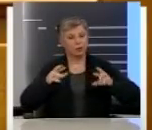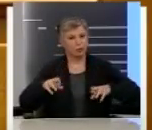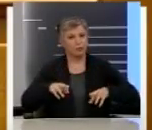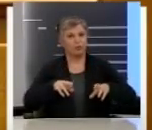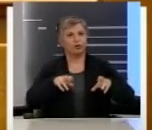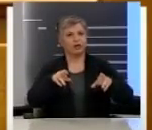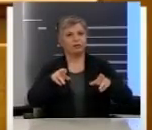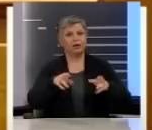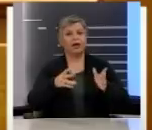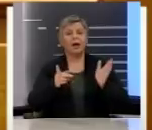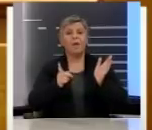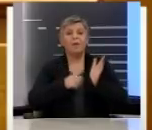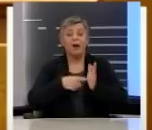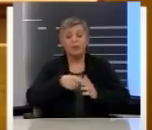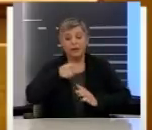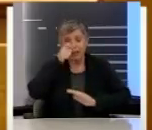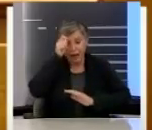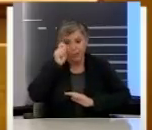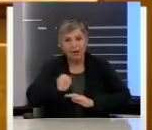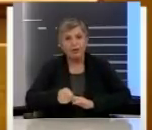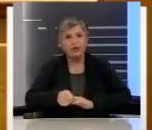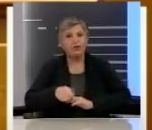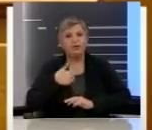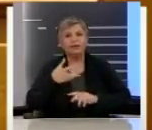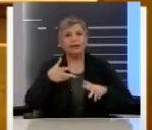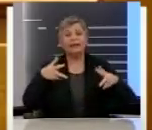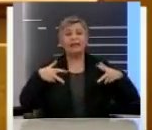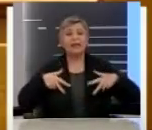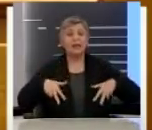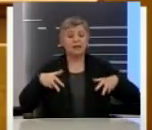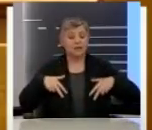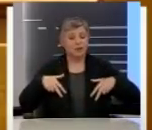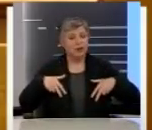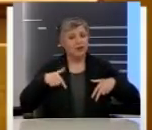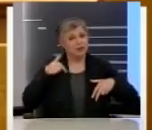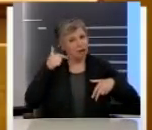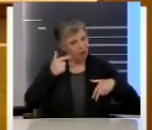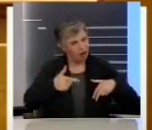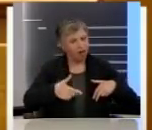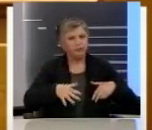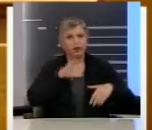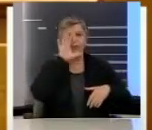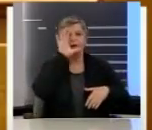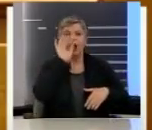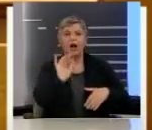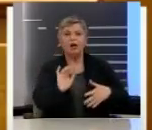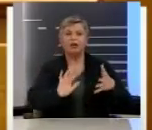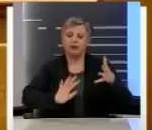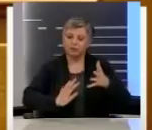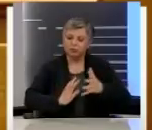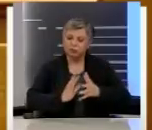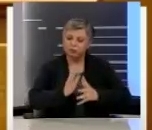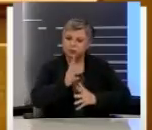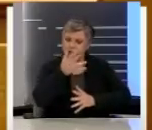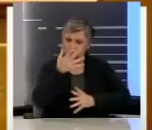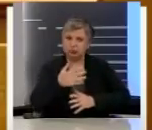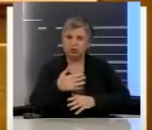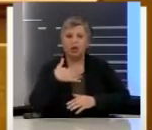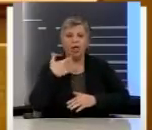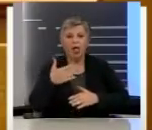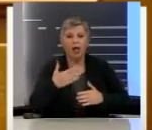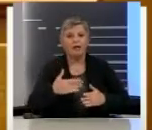θα έπρεπε να παραδεχθούν ότι αυτή η κυβέρνηση έχει κάνει πράξη μια σειρά από σημαντικές και πολύ δύσκολες προοδευτικές τομές.